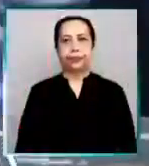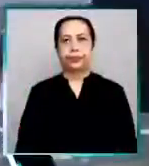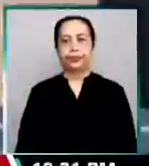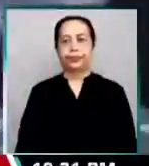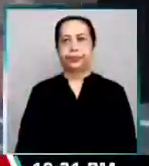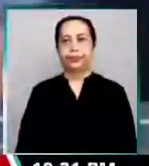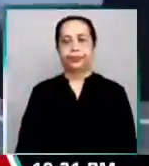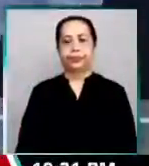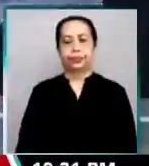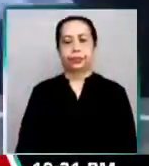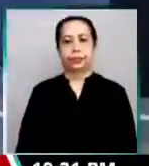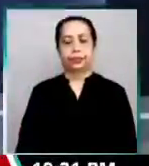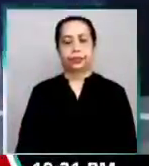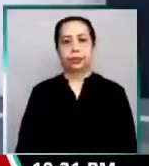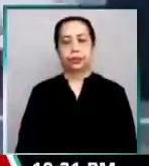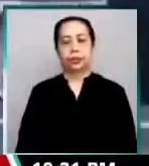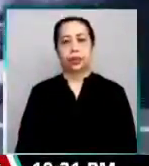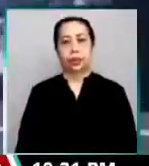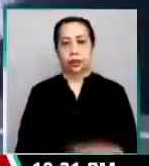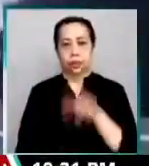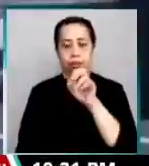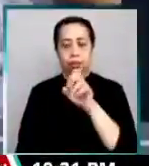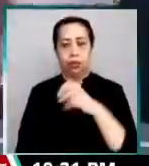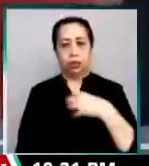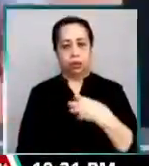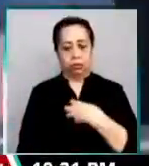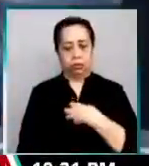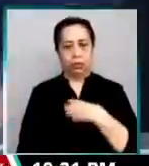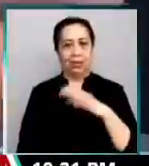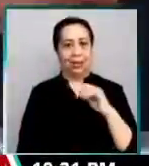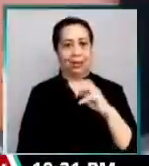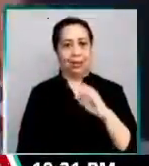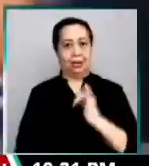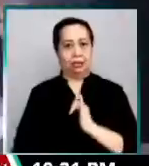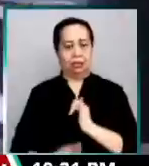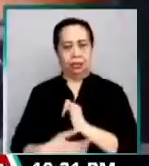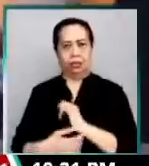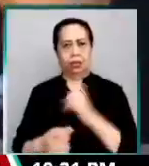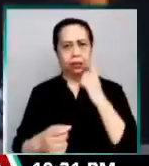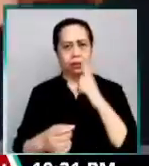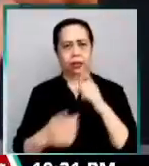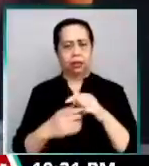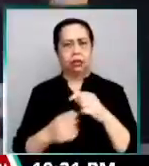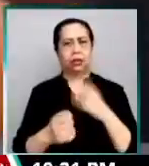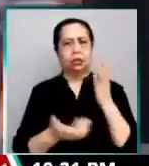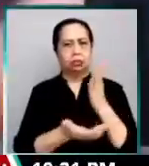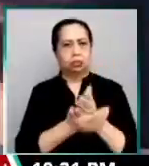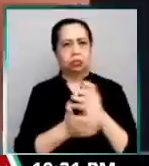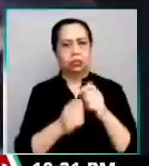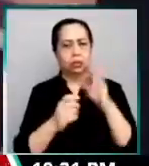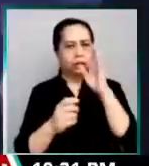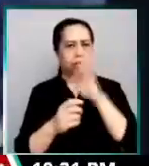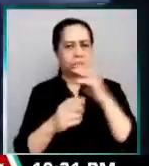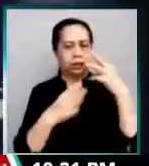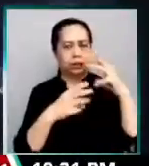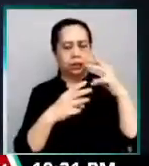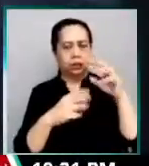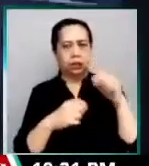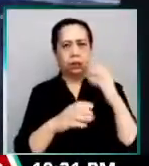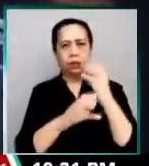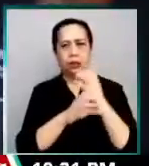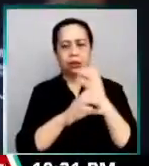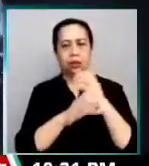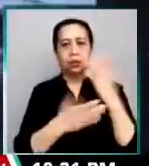Sa kuha ng body camera, makikita ang pinahinto at binasag ng Quezon City Police ang bintana ng kotseng ito sa C5